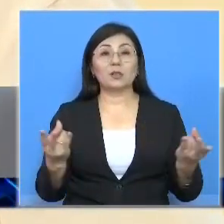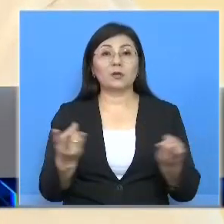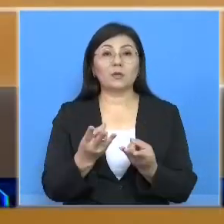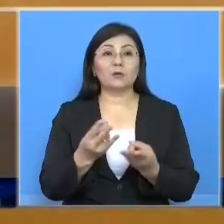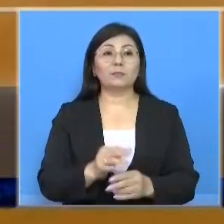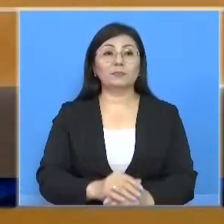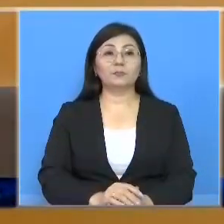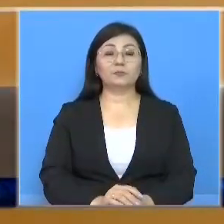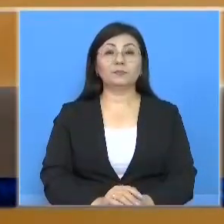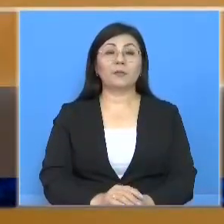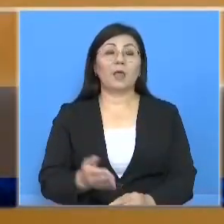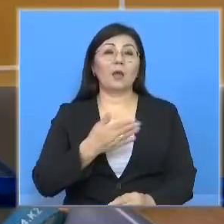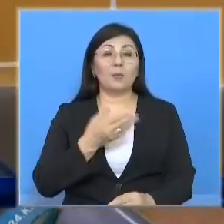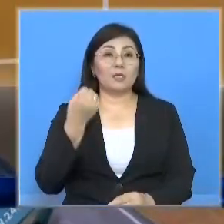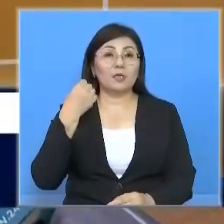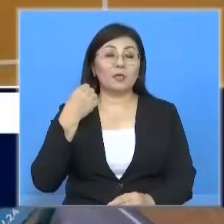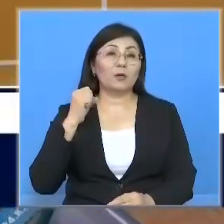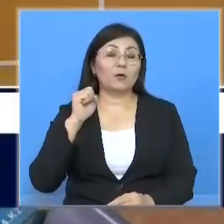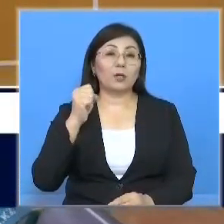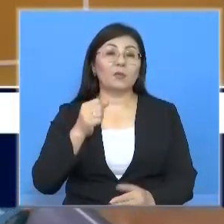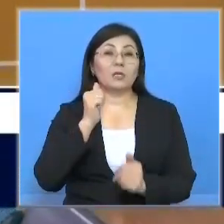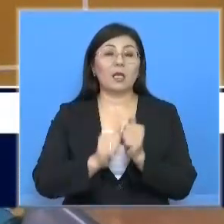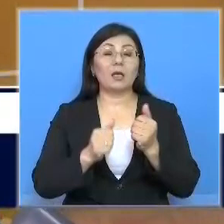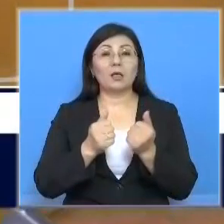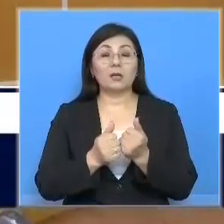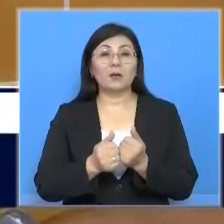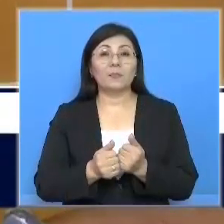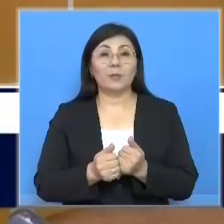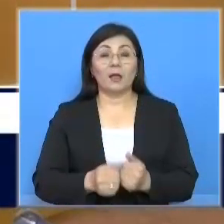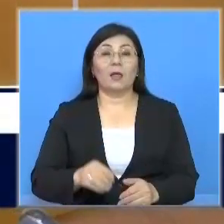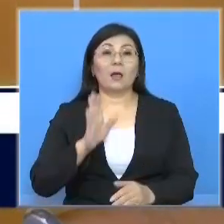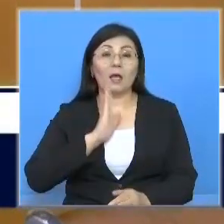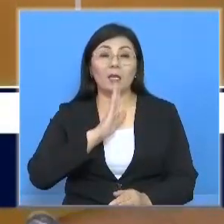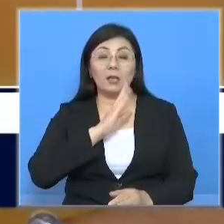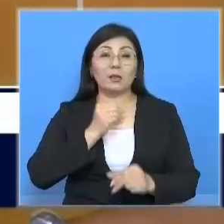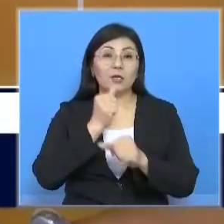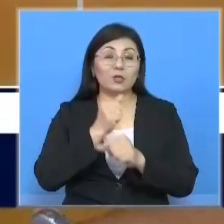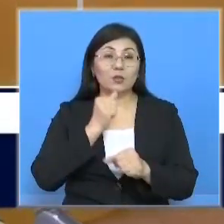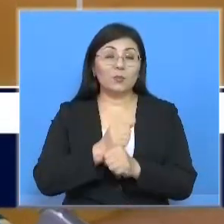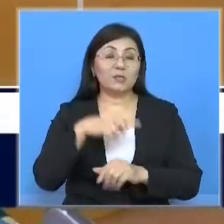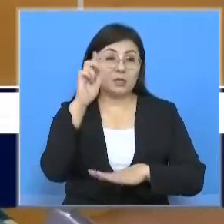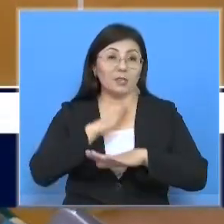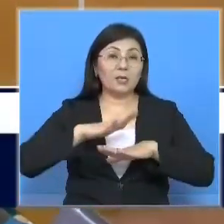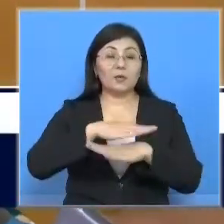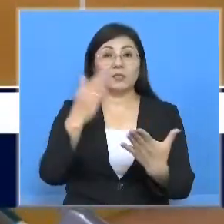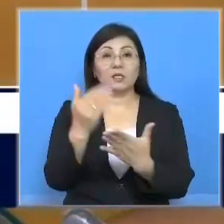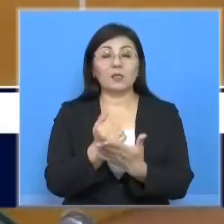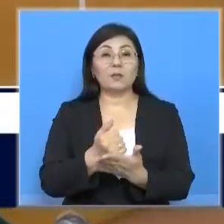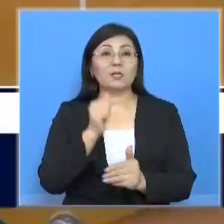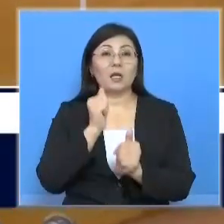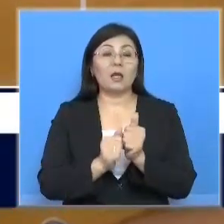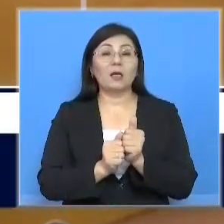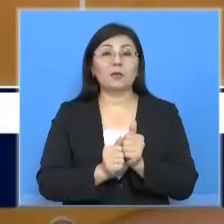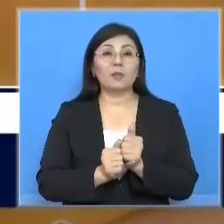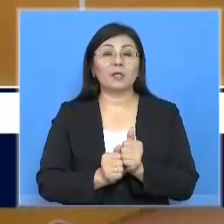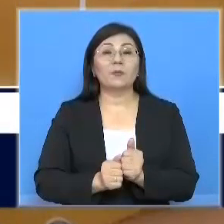алға тартты. Ұранымыз ол әр әйелге іс, елімізге табыс деп. Себебі әр әйелдің ісі болса, ол жанұя